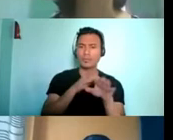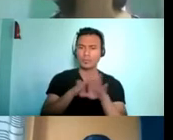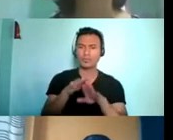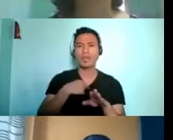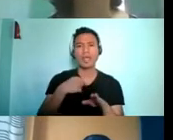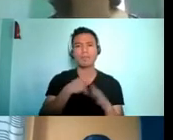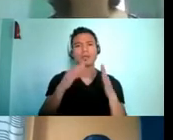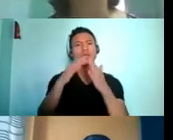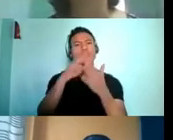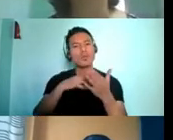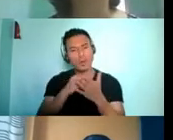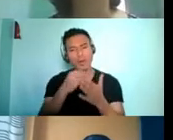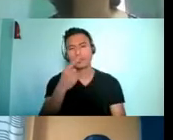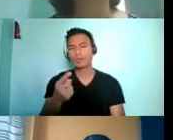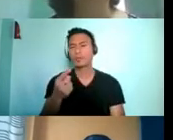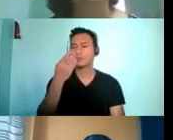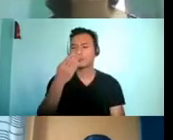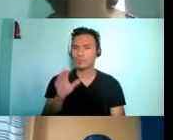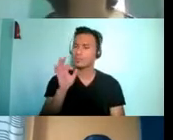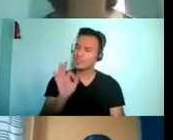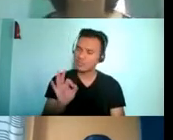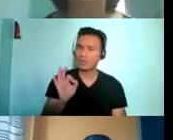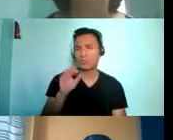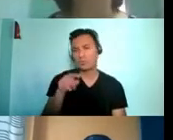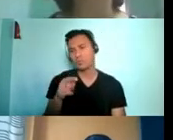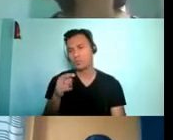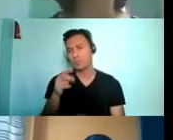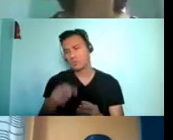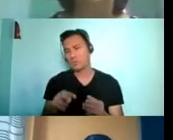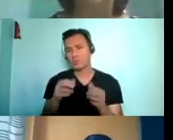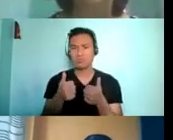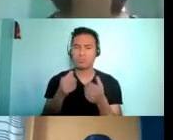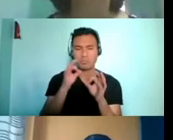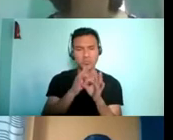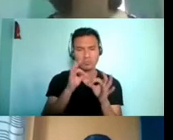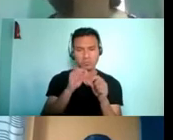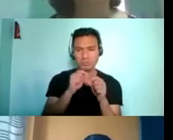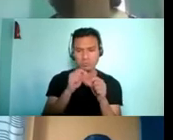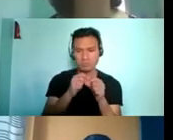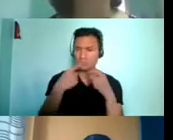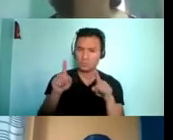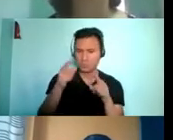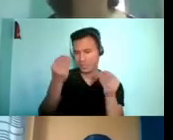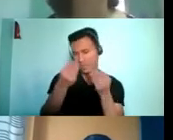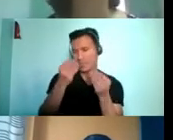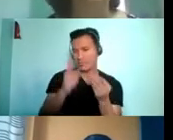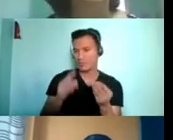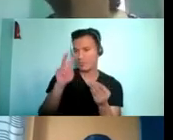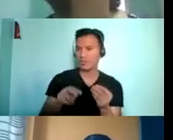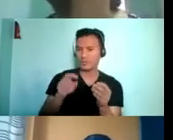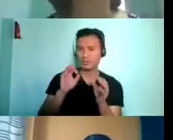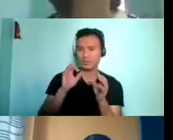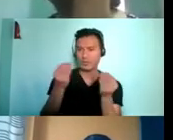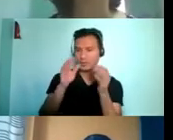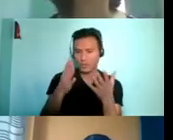हामीले घर परिवारले पनि भनिदिइरहेका हुन्छन् ठिक छ यो अवस्थामा त यस्तो खालको प्रतिक्रिया आउँछ यो ठिक हो सामान्य नै हो अवस्था सामान्य